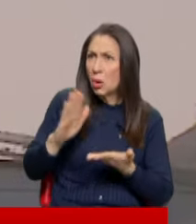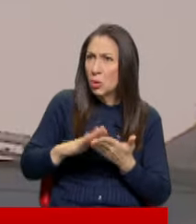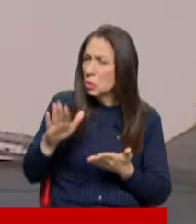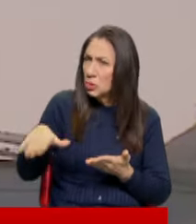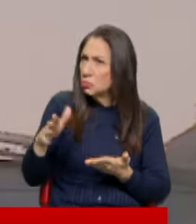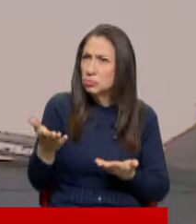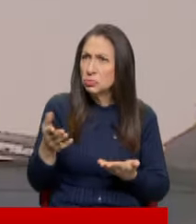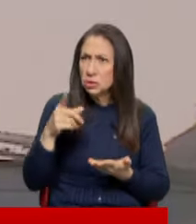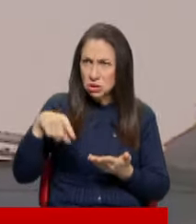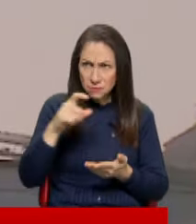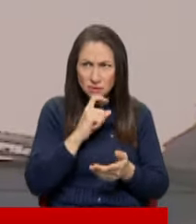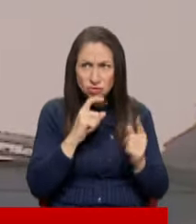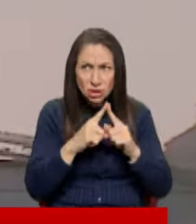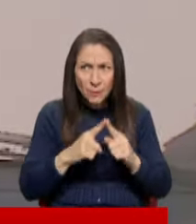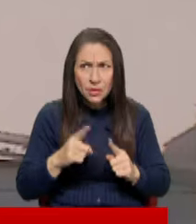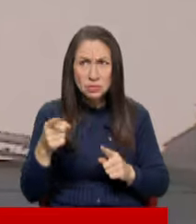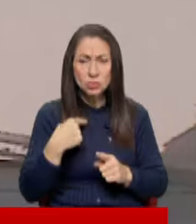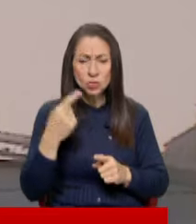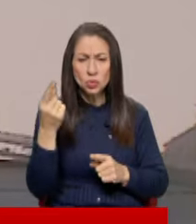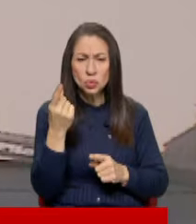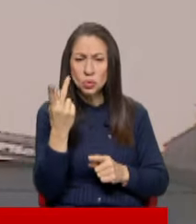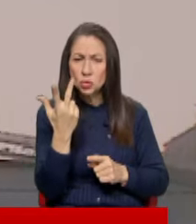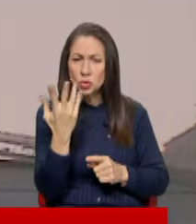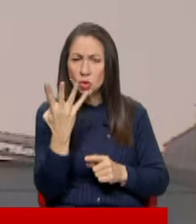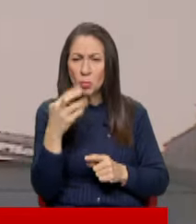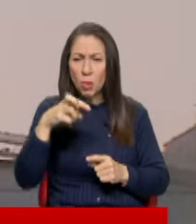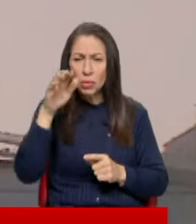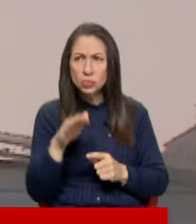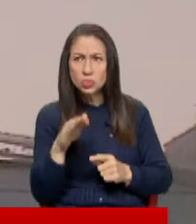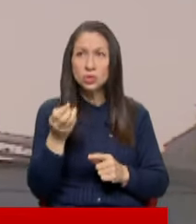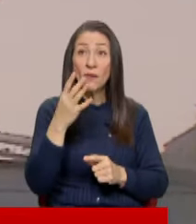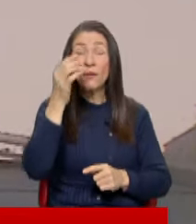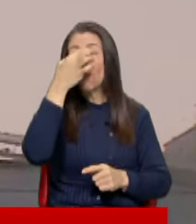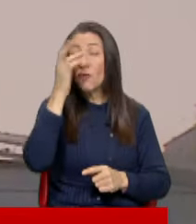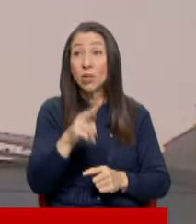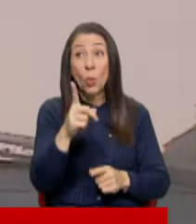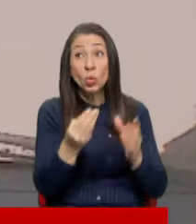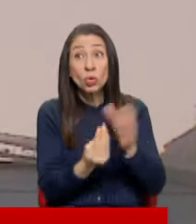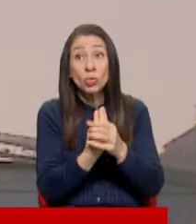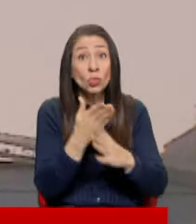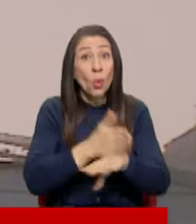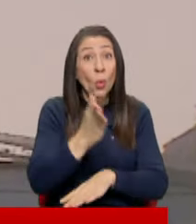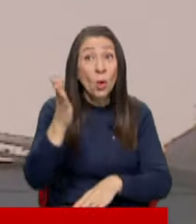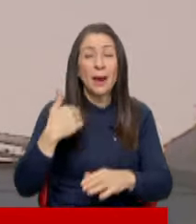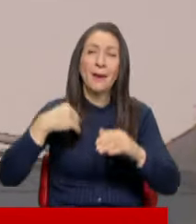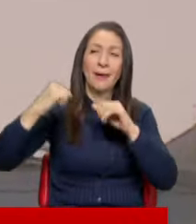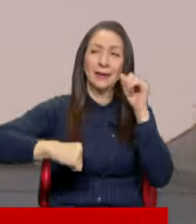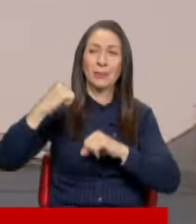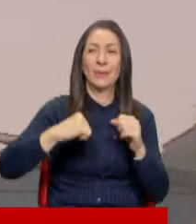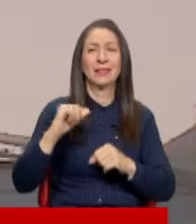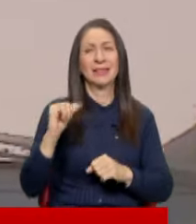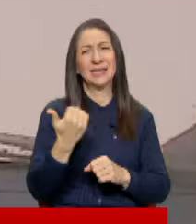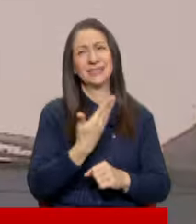Arkadaşlar siz mi yanlış hesapladı Bizimki 34 puan az çıkmıştı Çünkü Vallahi Onun dediği doğru çıktı rakibime